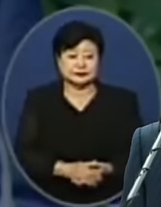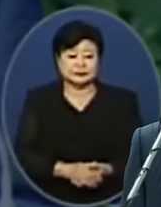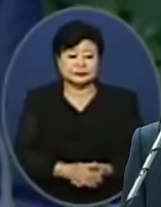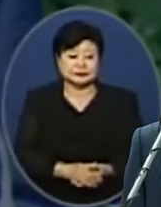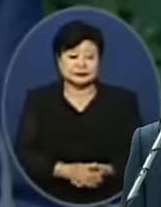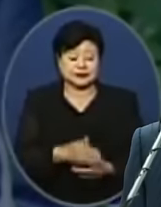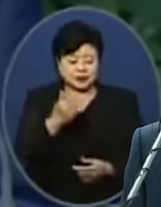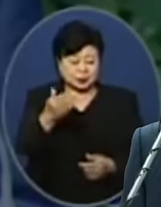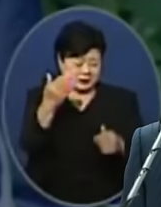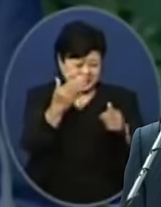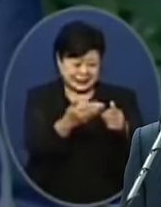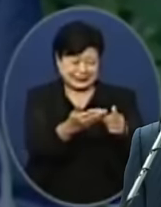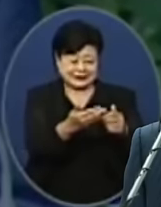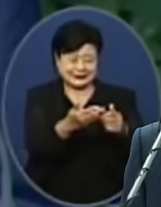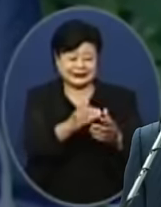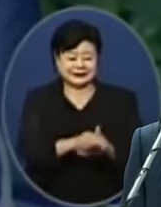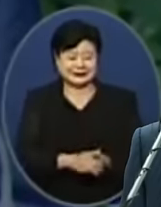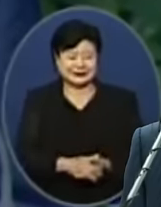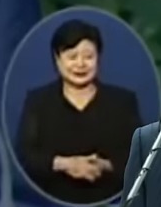여러분에게